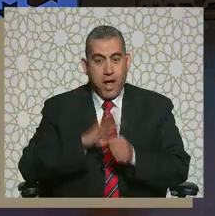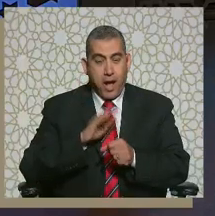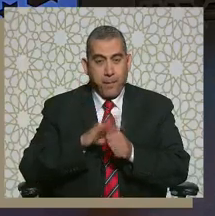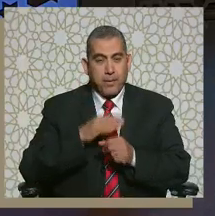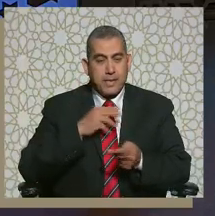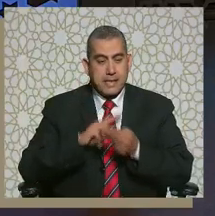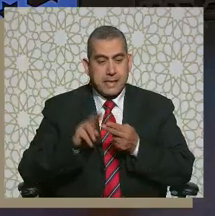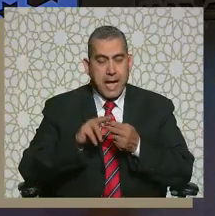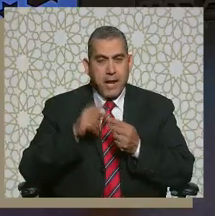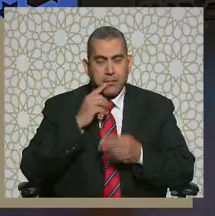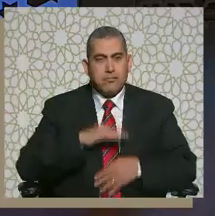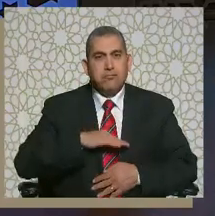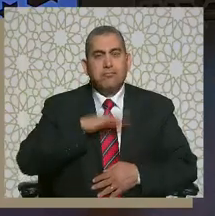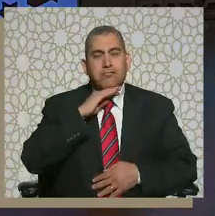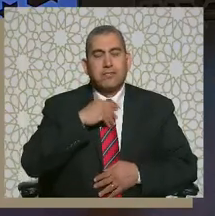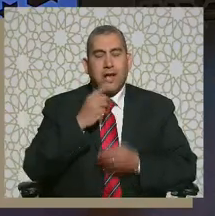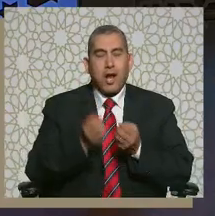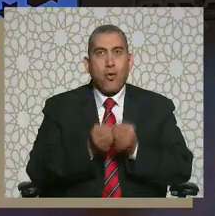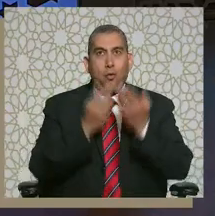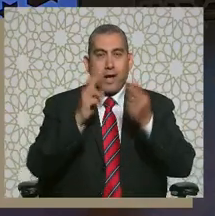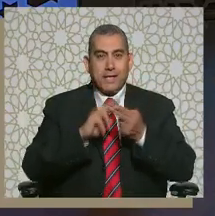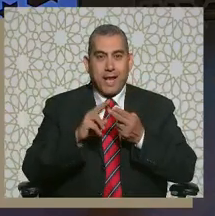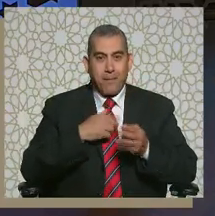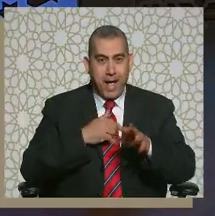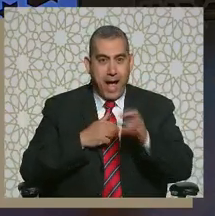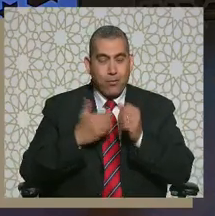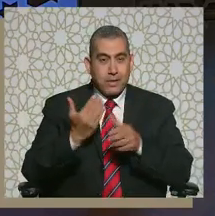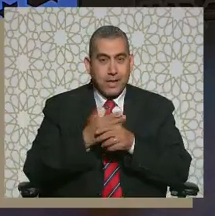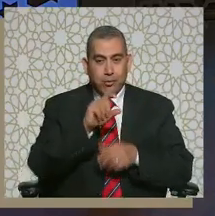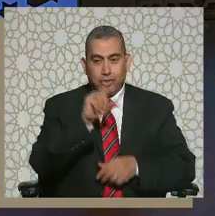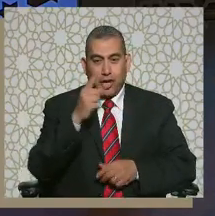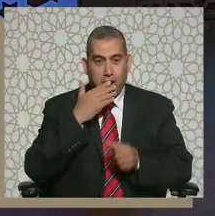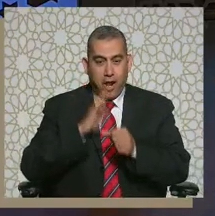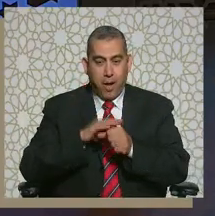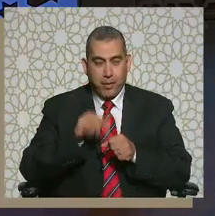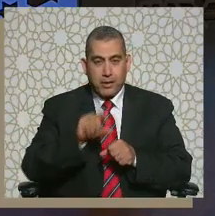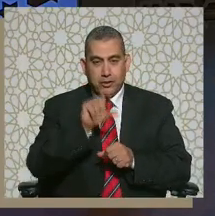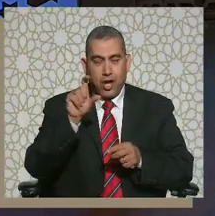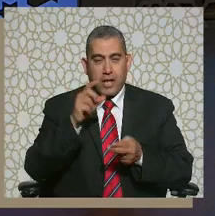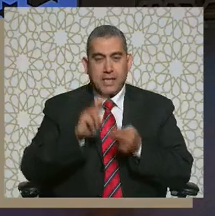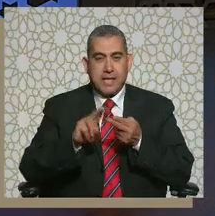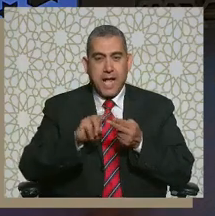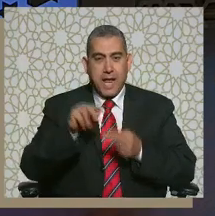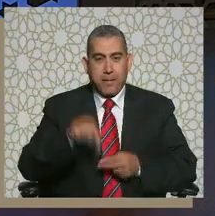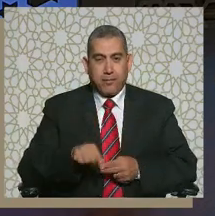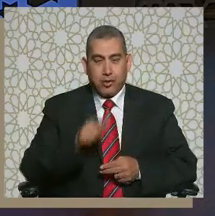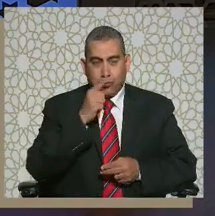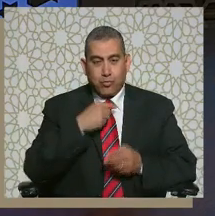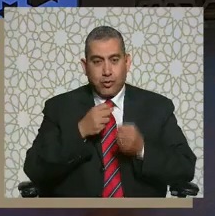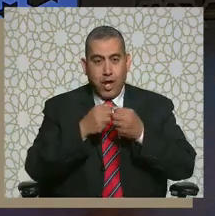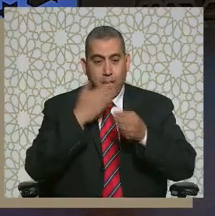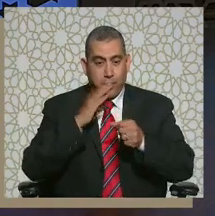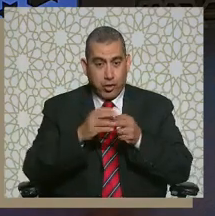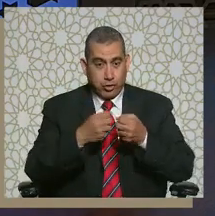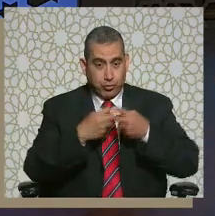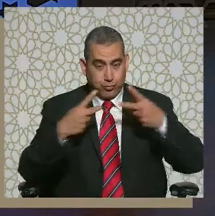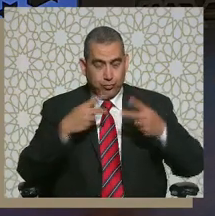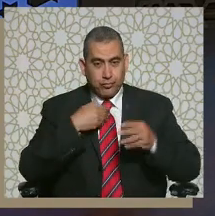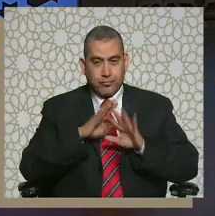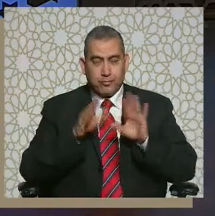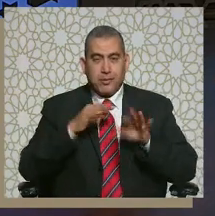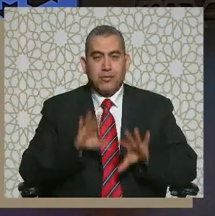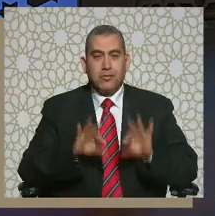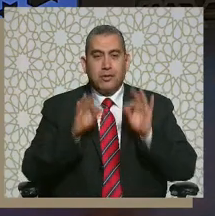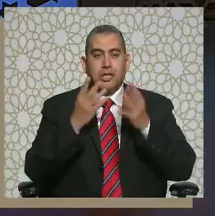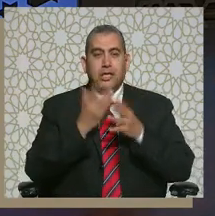ومليانين بانوار السلام عشان شهر رمضان هو شهر السلام فنخرج من رمضان وقد ولدنا